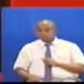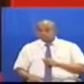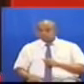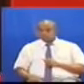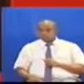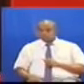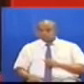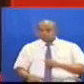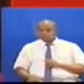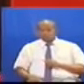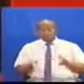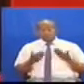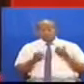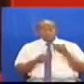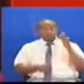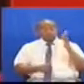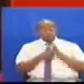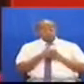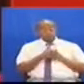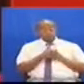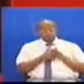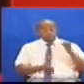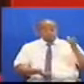kwa ajili ya uongozi wa Dr. John Pombe Magufuli.